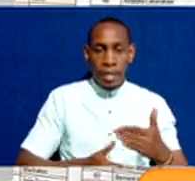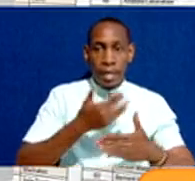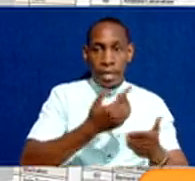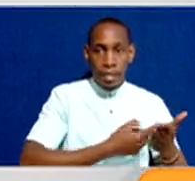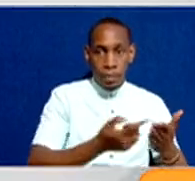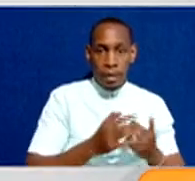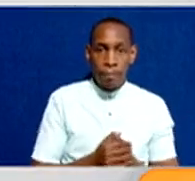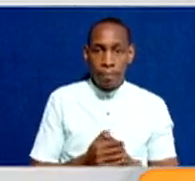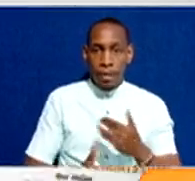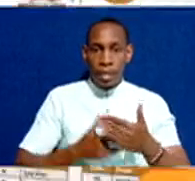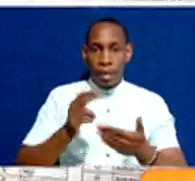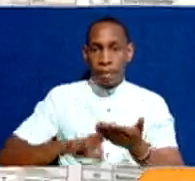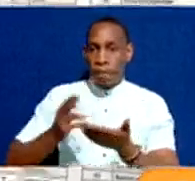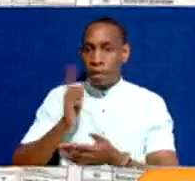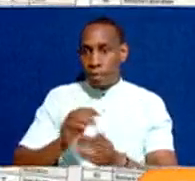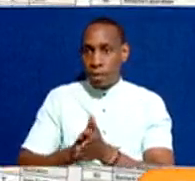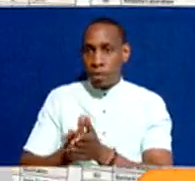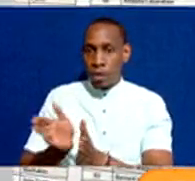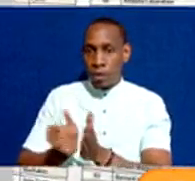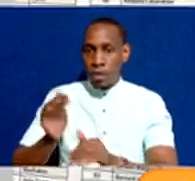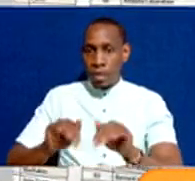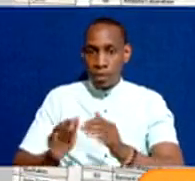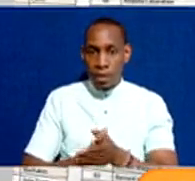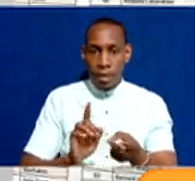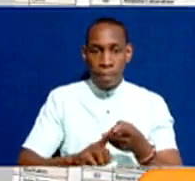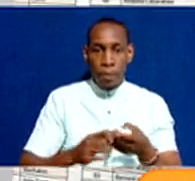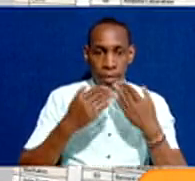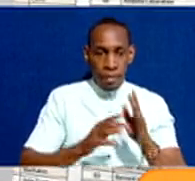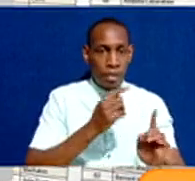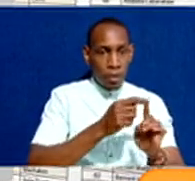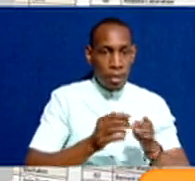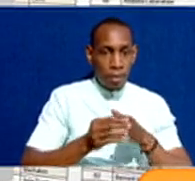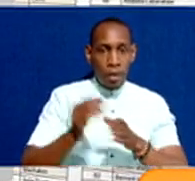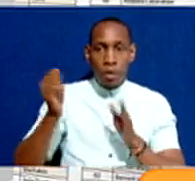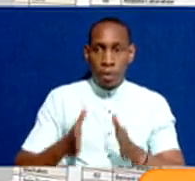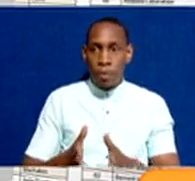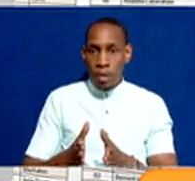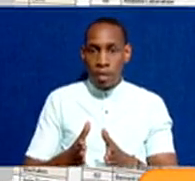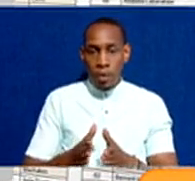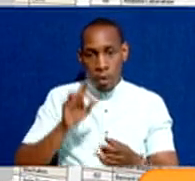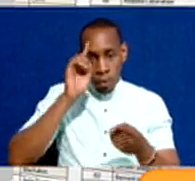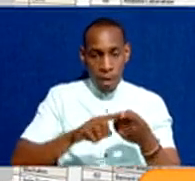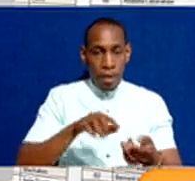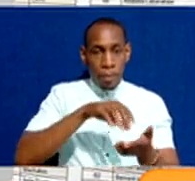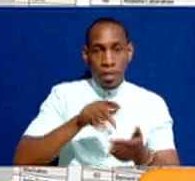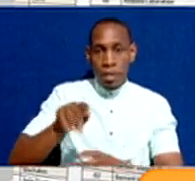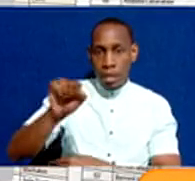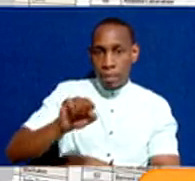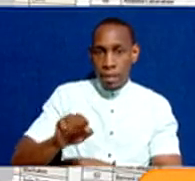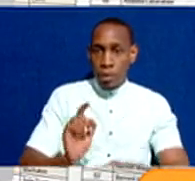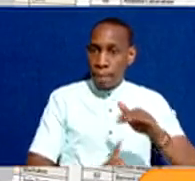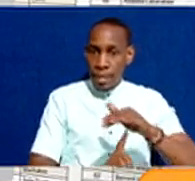lijalo. Baada ya kubwagwa debeni au kukamilisha muhula wao uongozini, wapo wanasiasa walio mbioni kusaka nyadhifa za katibu wa